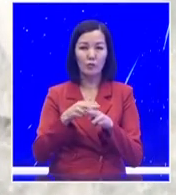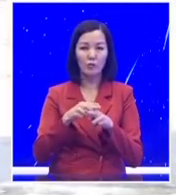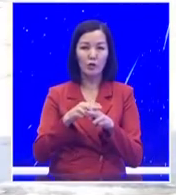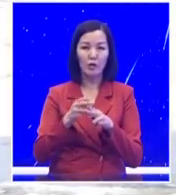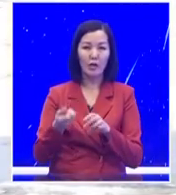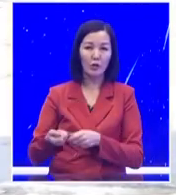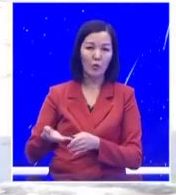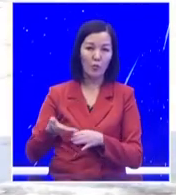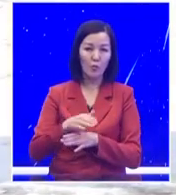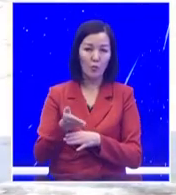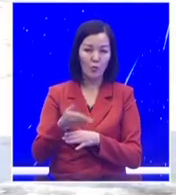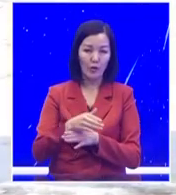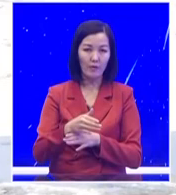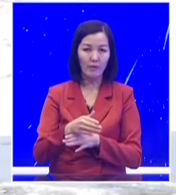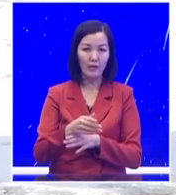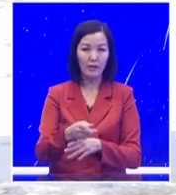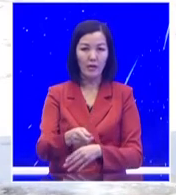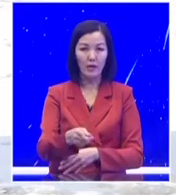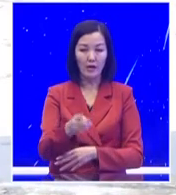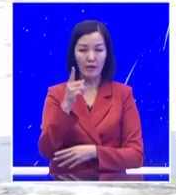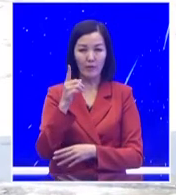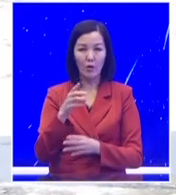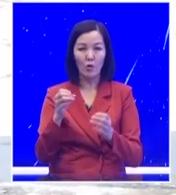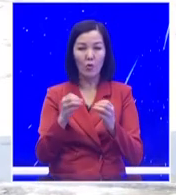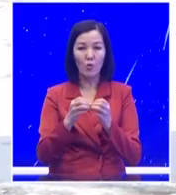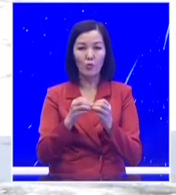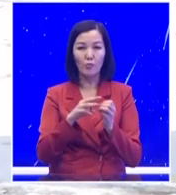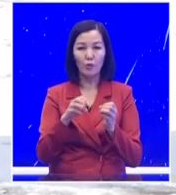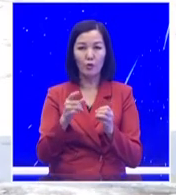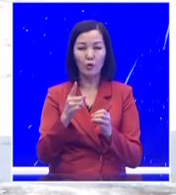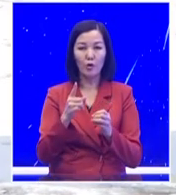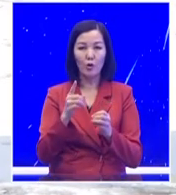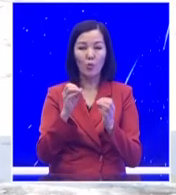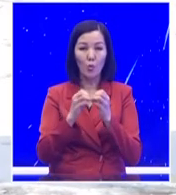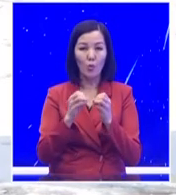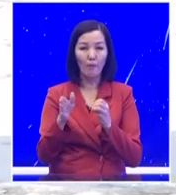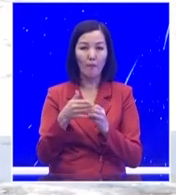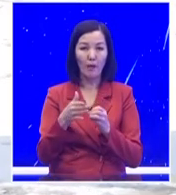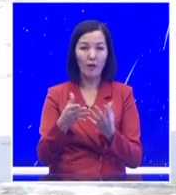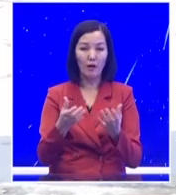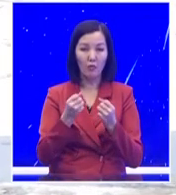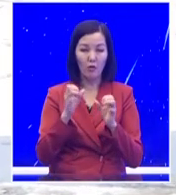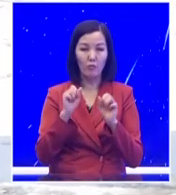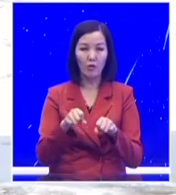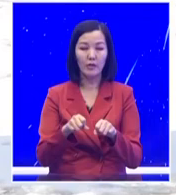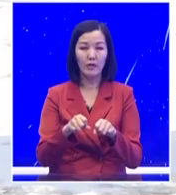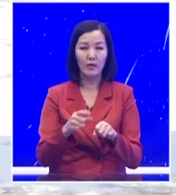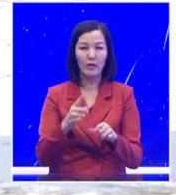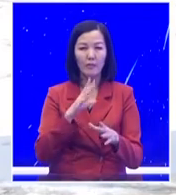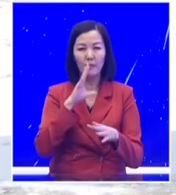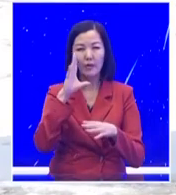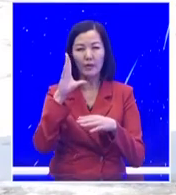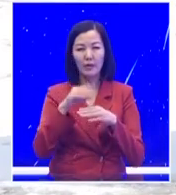қармағын салып қояды. Сәті түссе 10 минутта 10 балыққа дейін алады. Немесе кей жағдайларда күні бойы отырсаңыз да